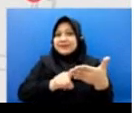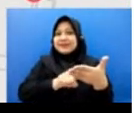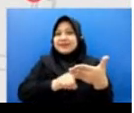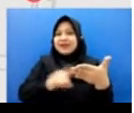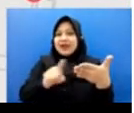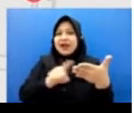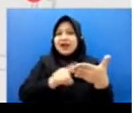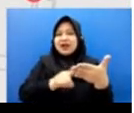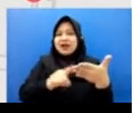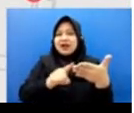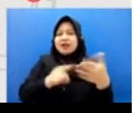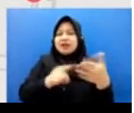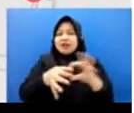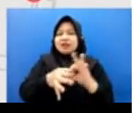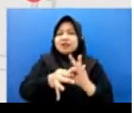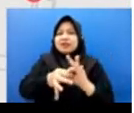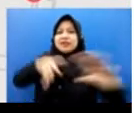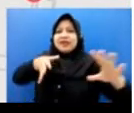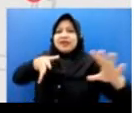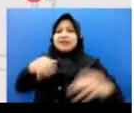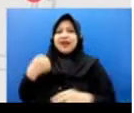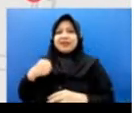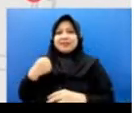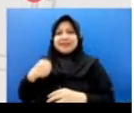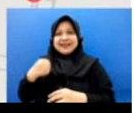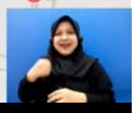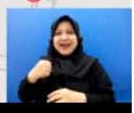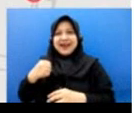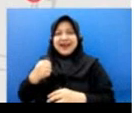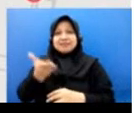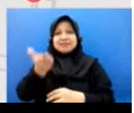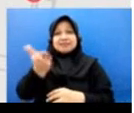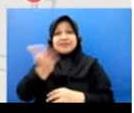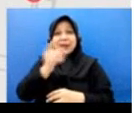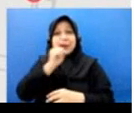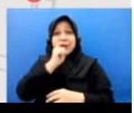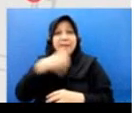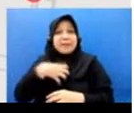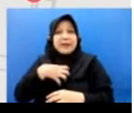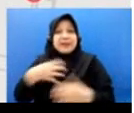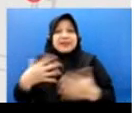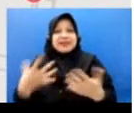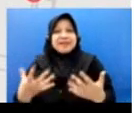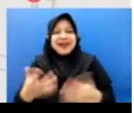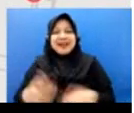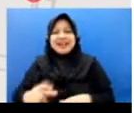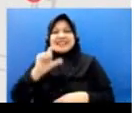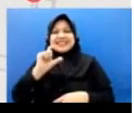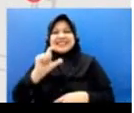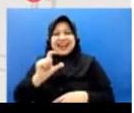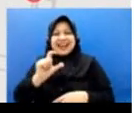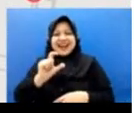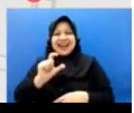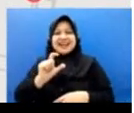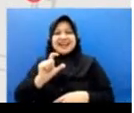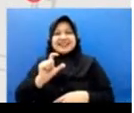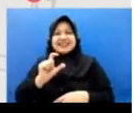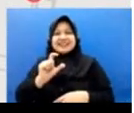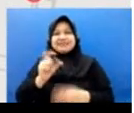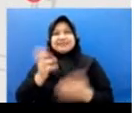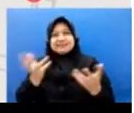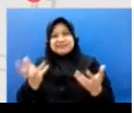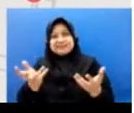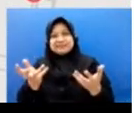live without gitu ya. Bagaimana menurut pendapat Bapak caranya untuk bisa apa ya,